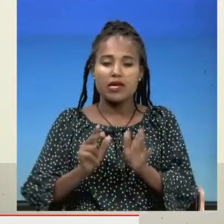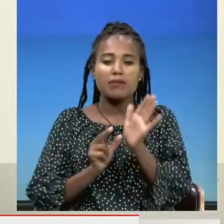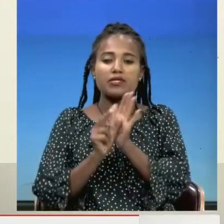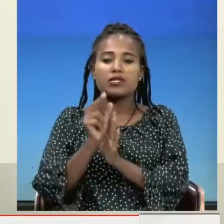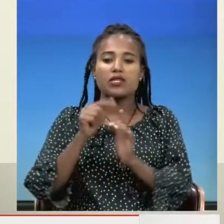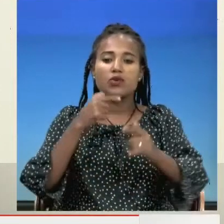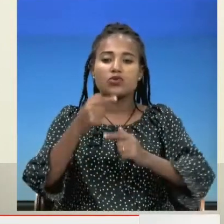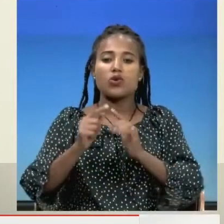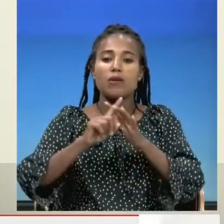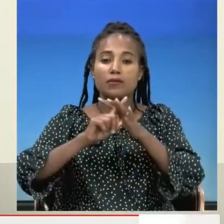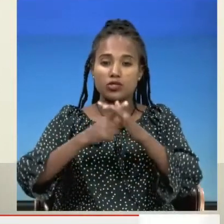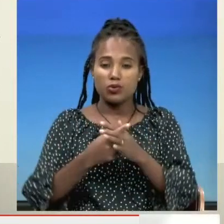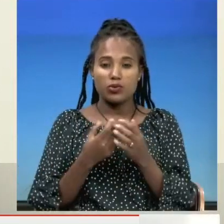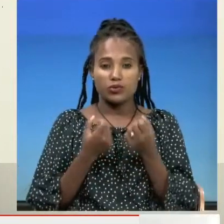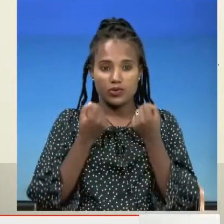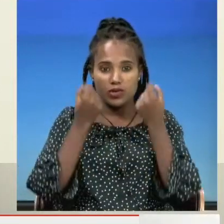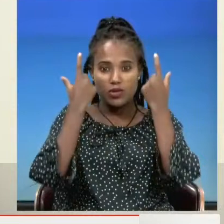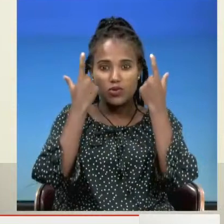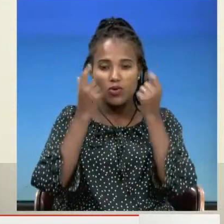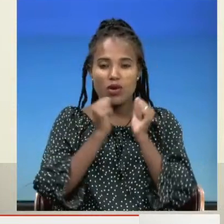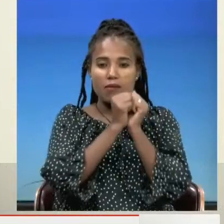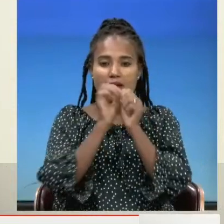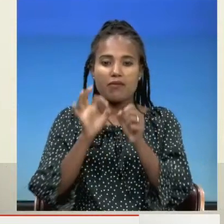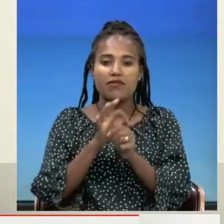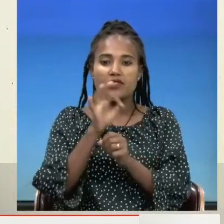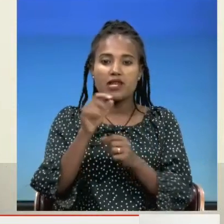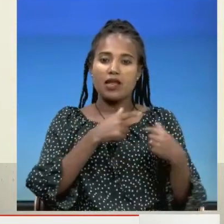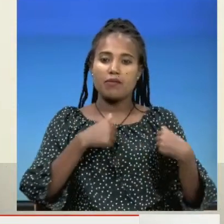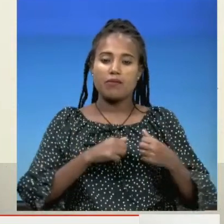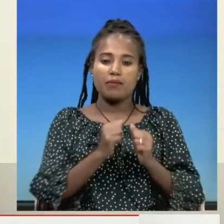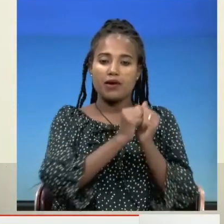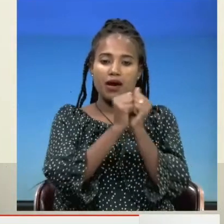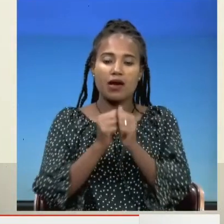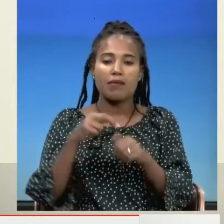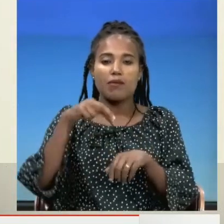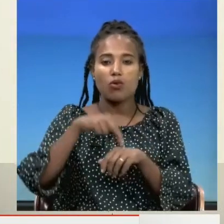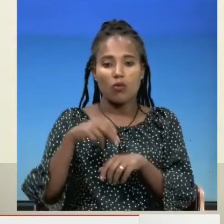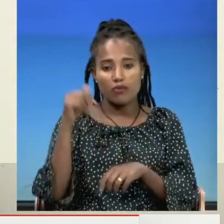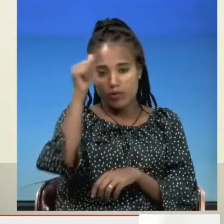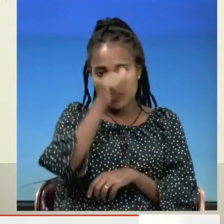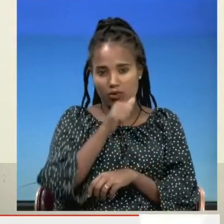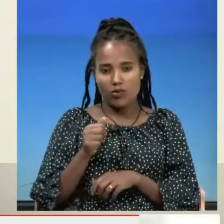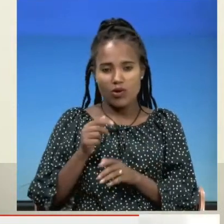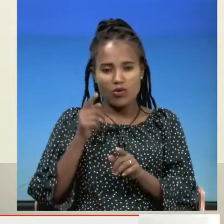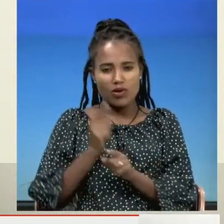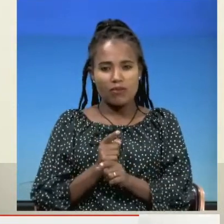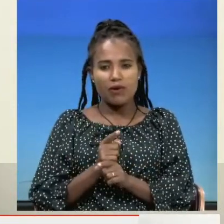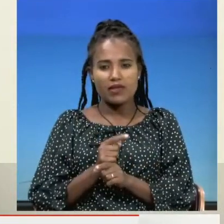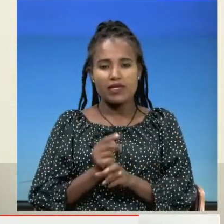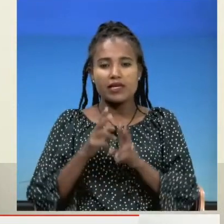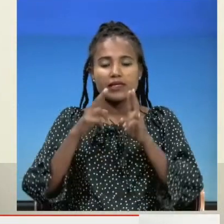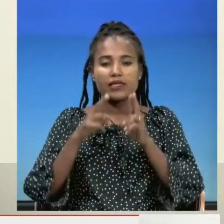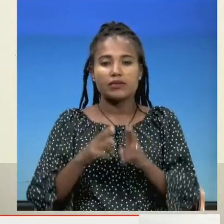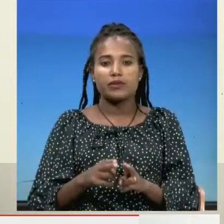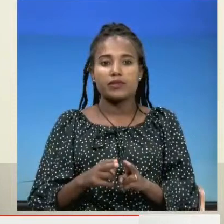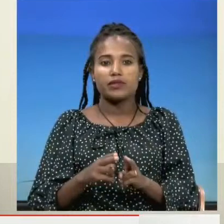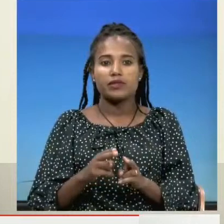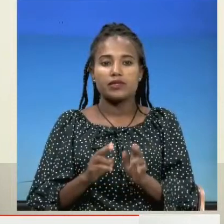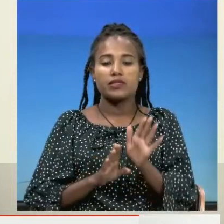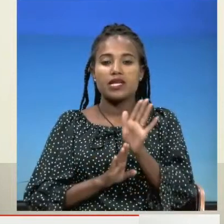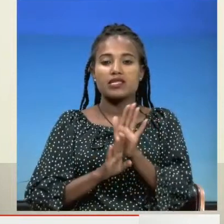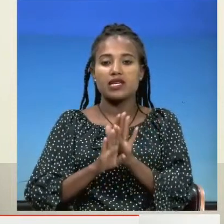ጉዞ መጀመሩን ተገንዝቦ በአንድ መንፈስና ልብ በጋራ በመቆም ኢትዮጵያን ወደሚገባት ክብር